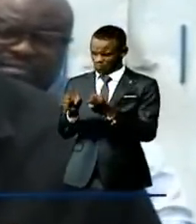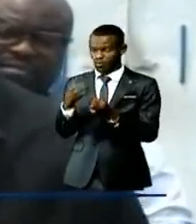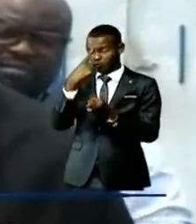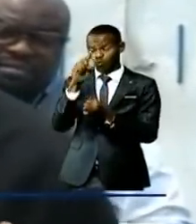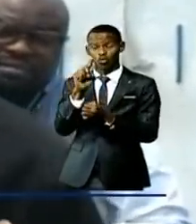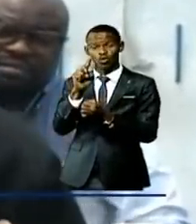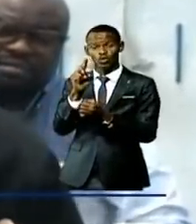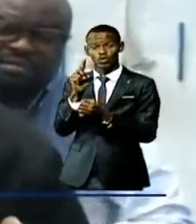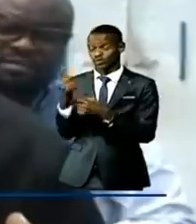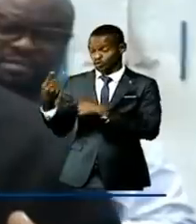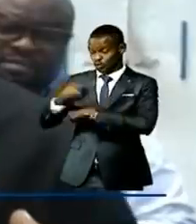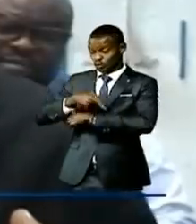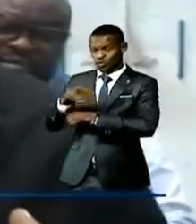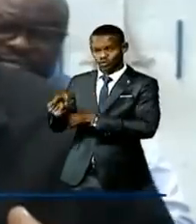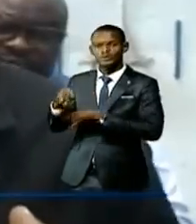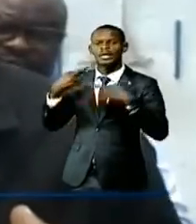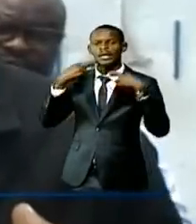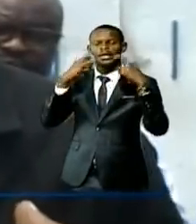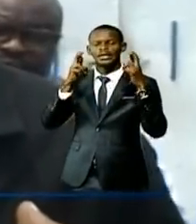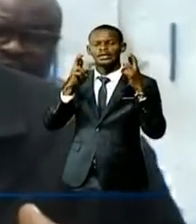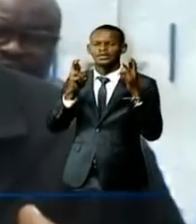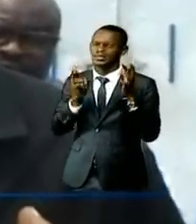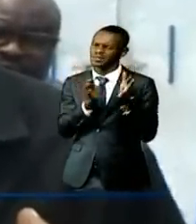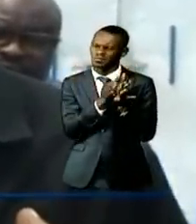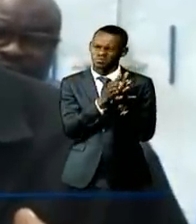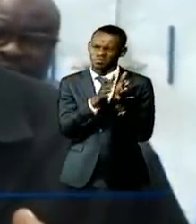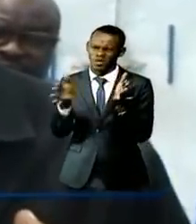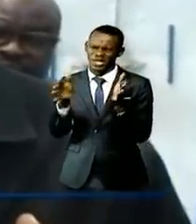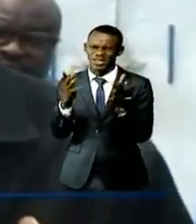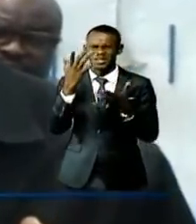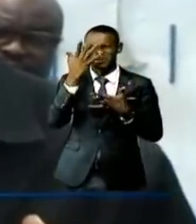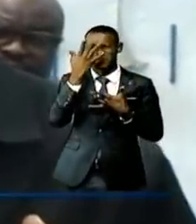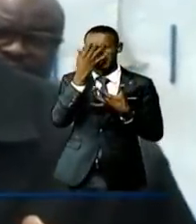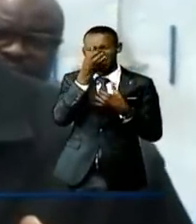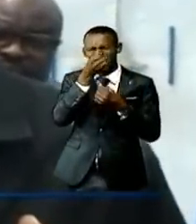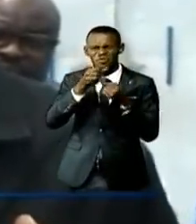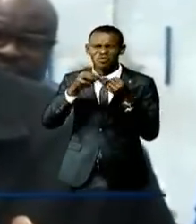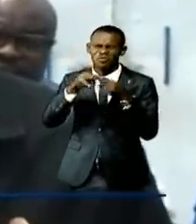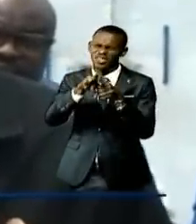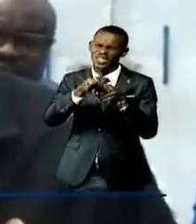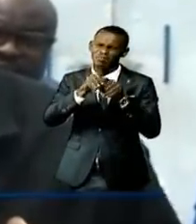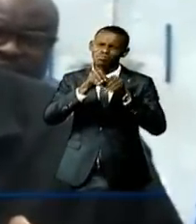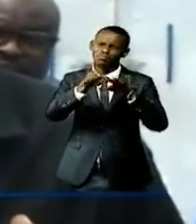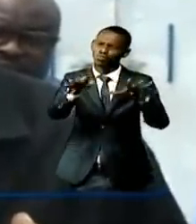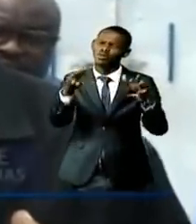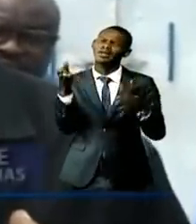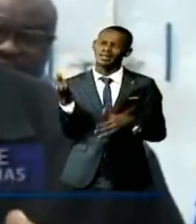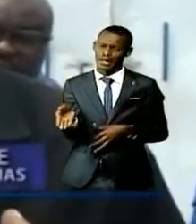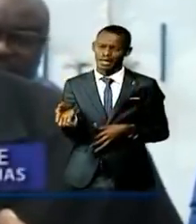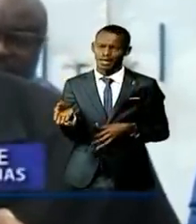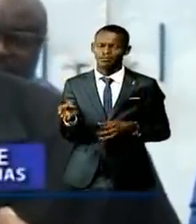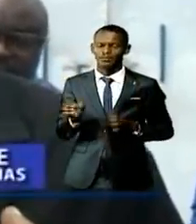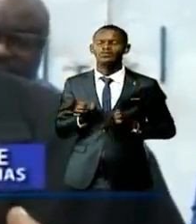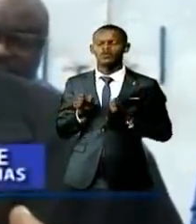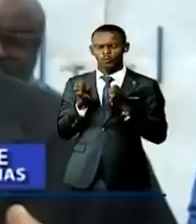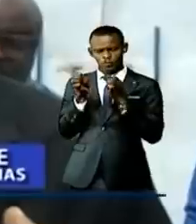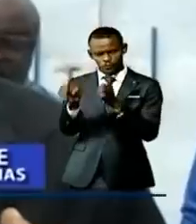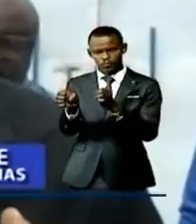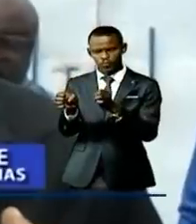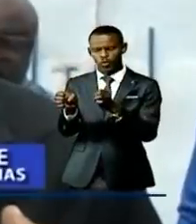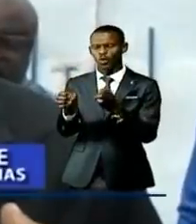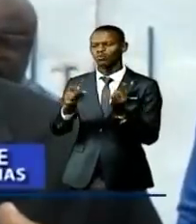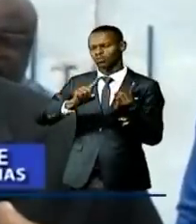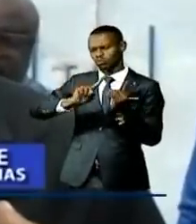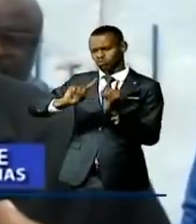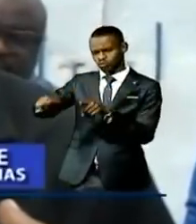un contexte où il y a la maladie, la Covid-19, mais il fallait au-delà de ça trouver un périmètre qui permette aux gens de célébrer la